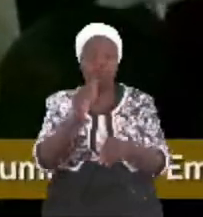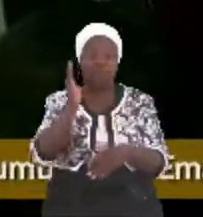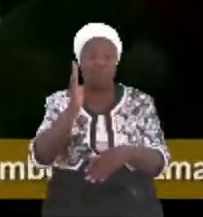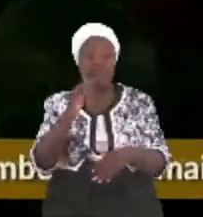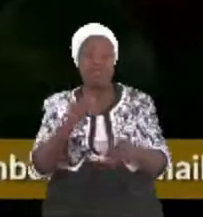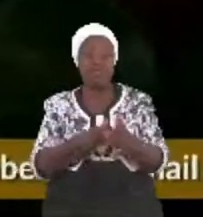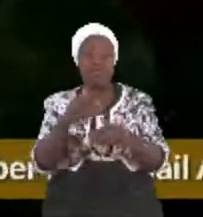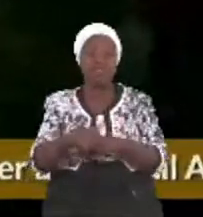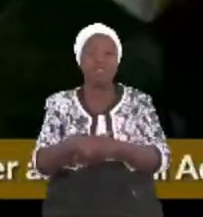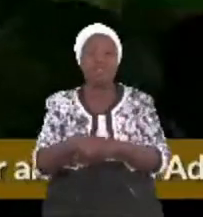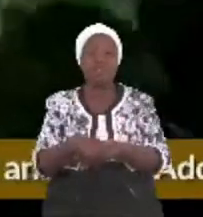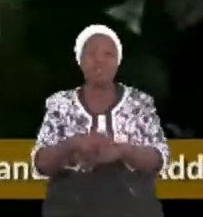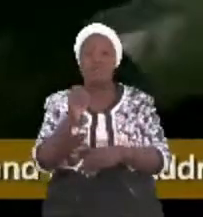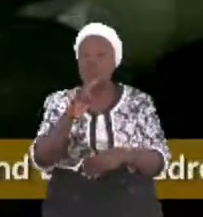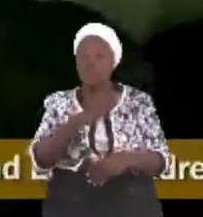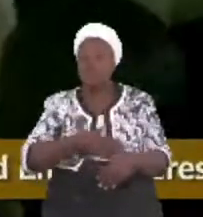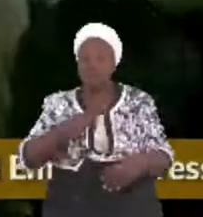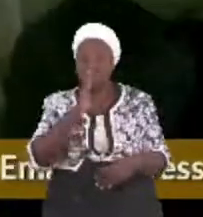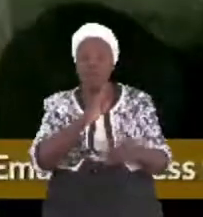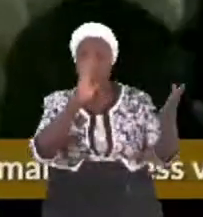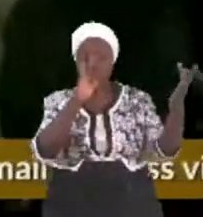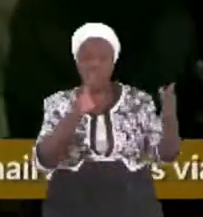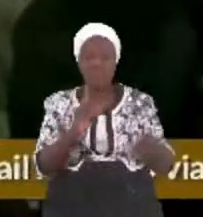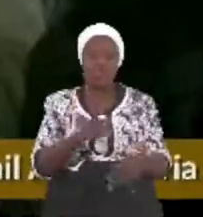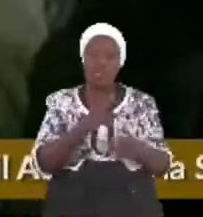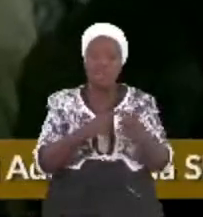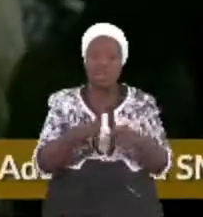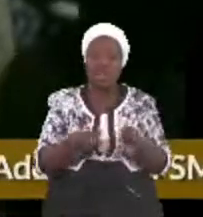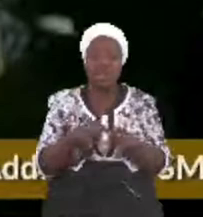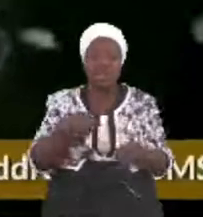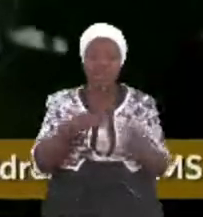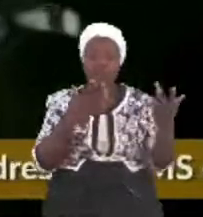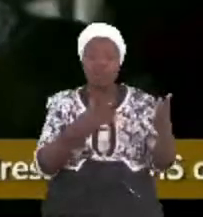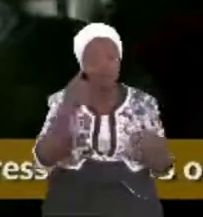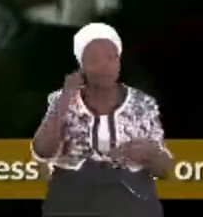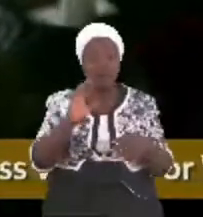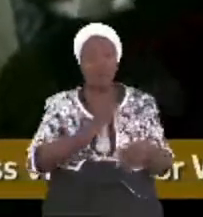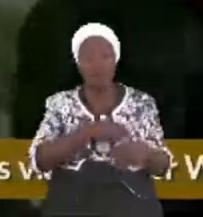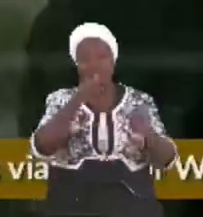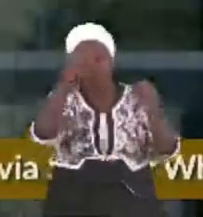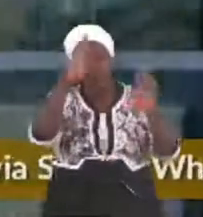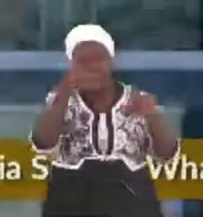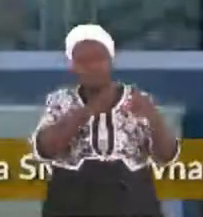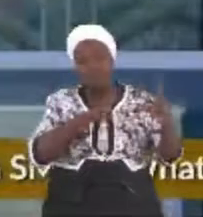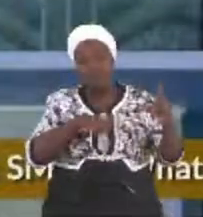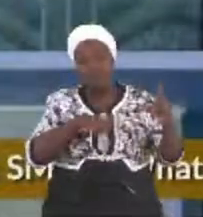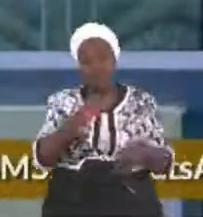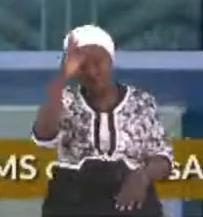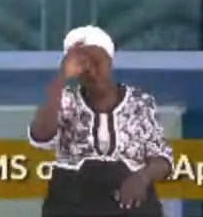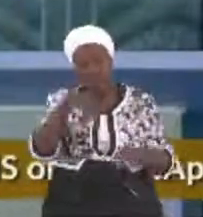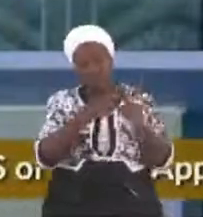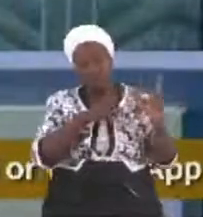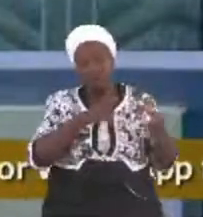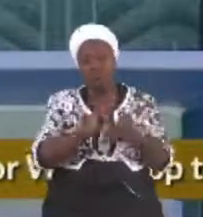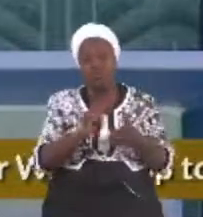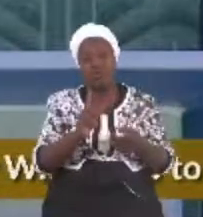et déverse ton cœur à Dieu comme nous attendons notre Père dans le Seigneur pour venir envoyer la puissance. Et le miracle viendra